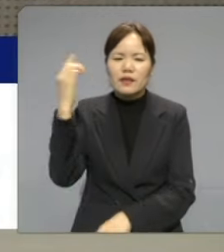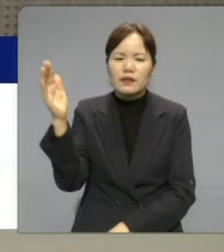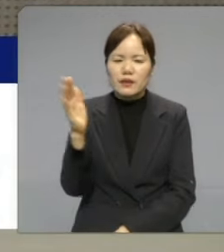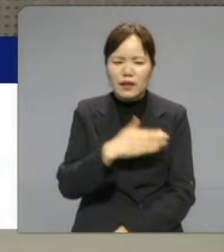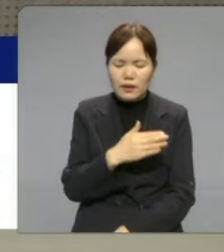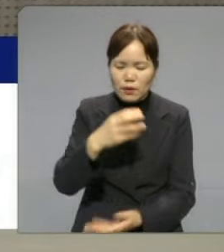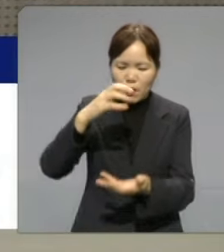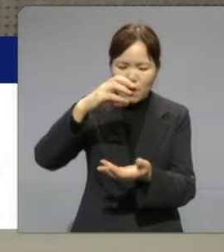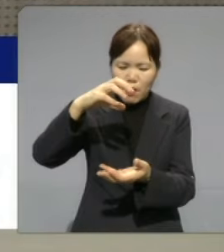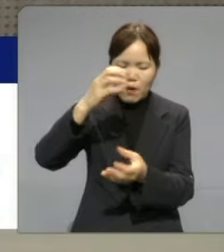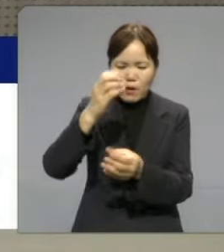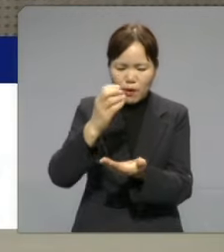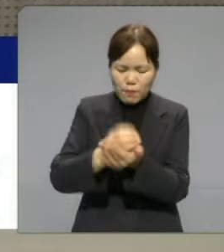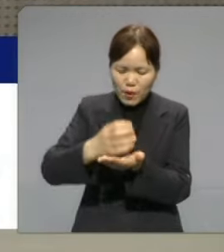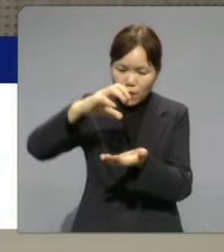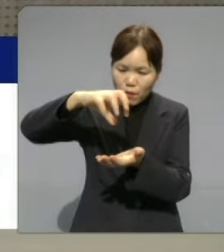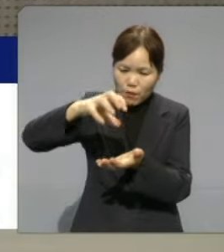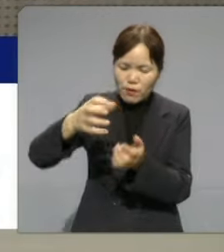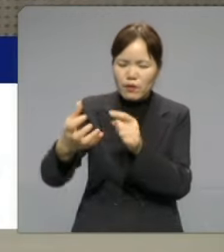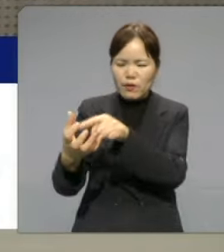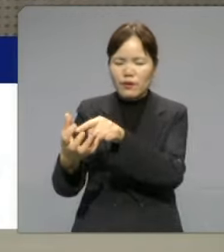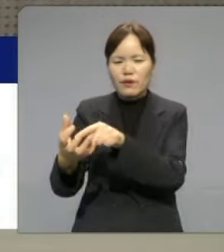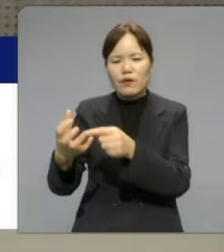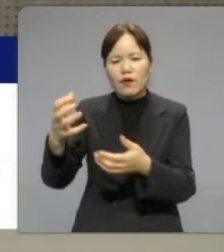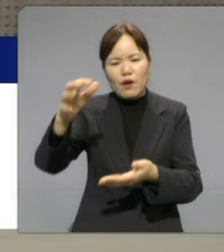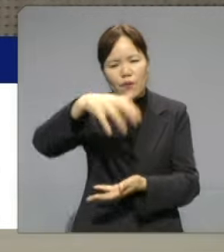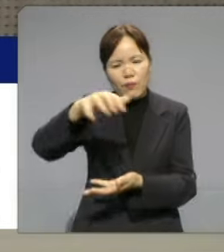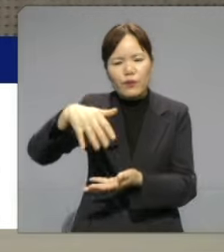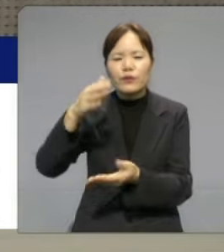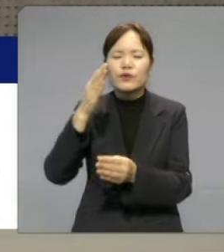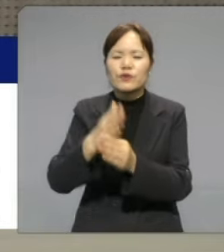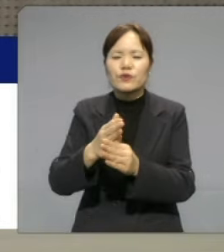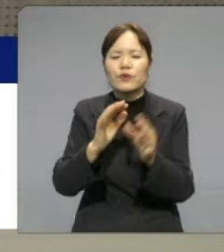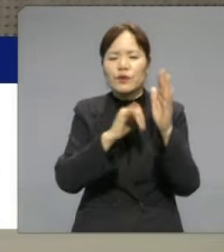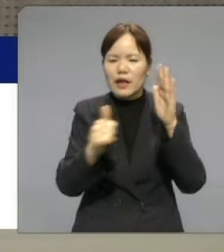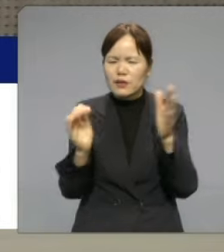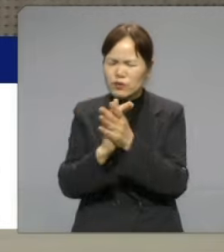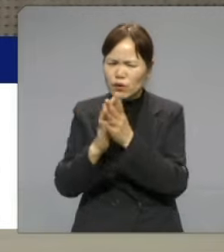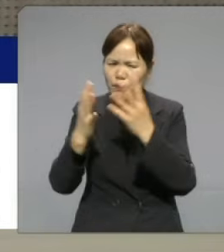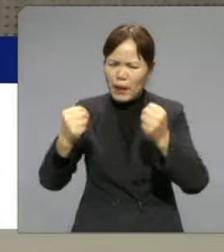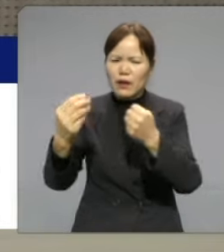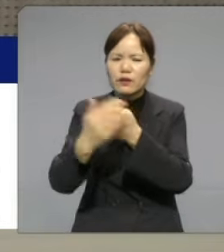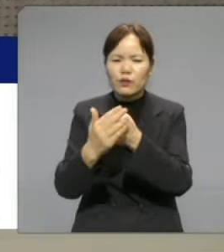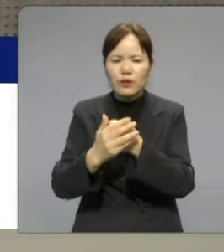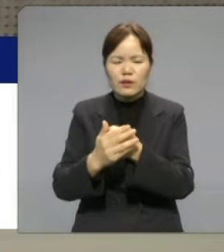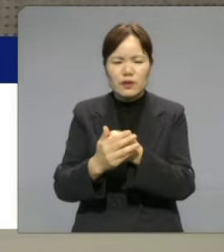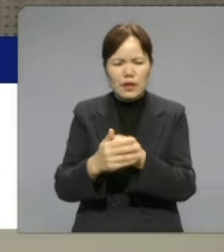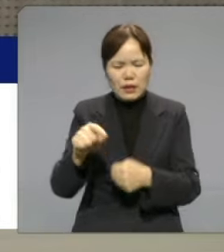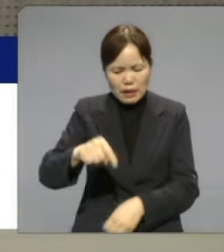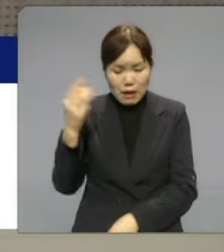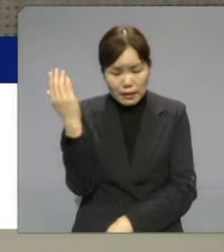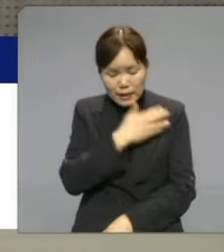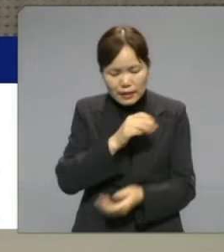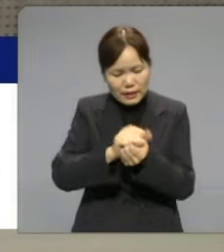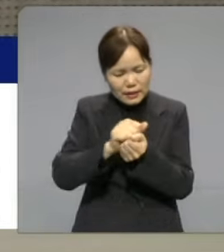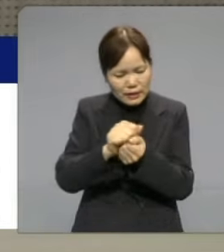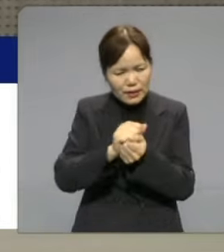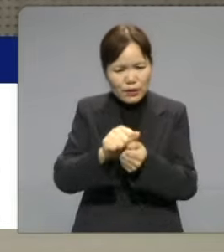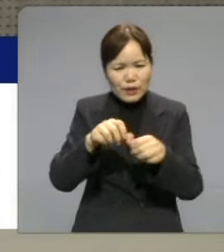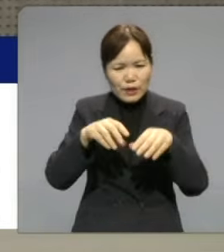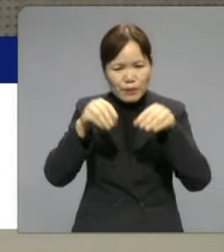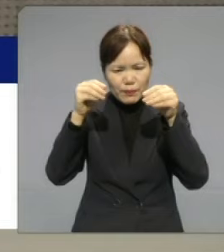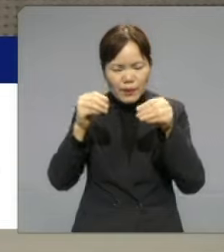병뚜껑을 모으고 있는데요. 가족들, 친구들이 많이 도와주고 있습니다. 모은 병뚜껑을 깨끗이 닦고 말려서